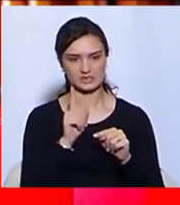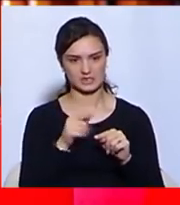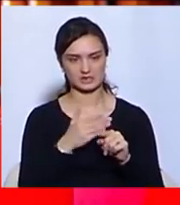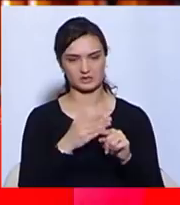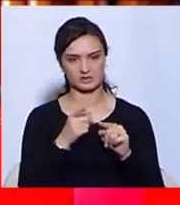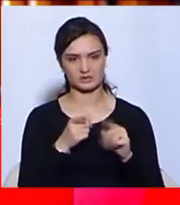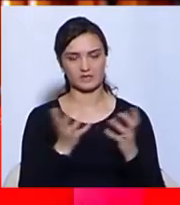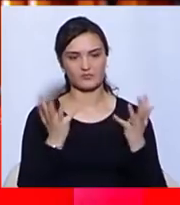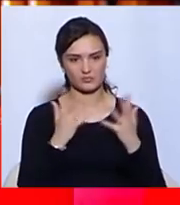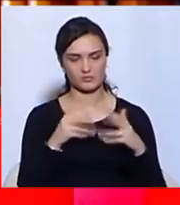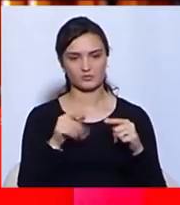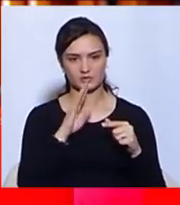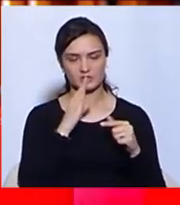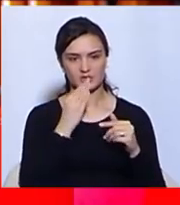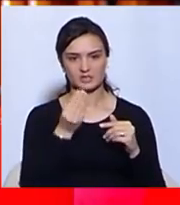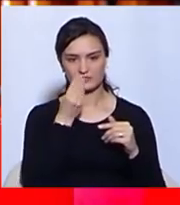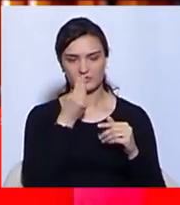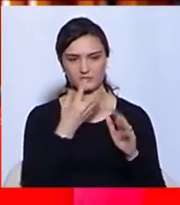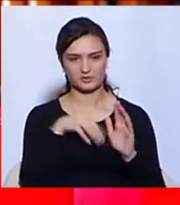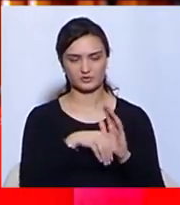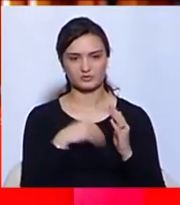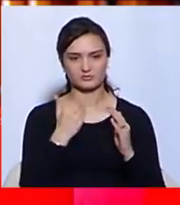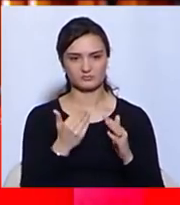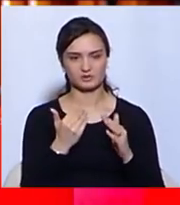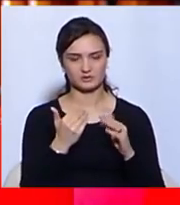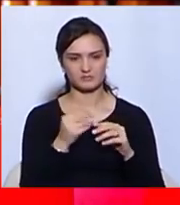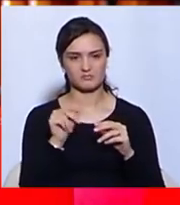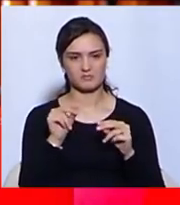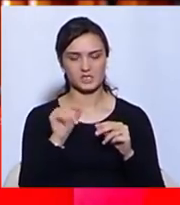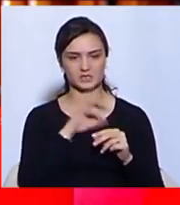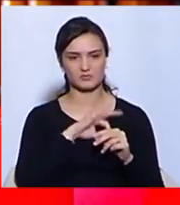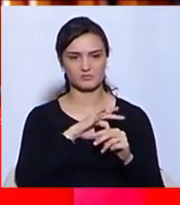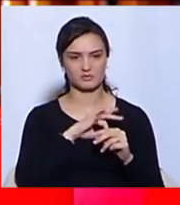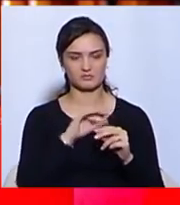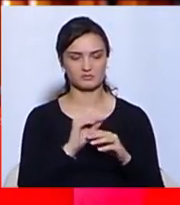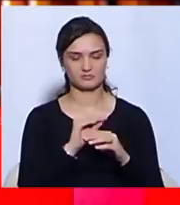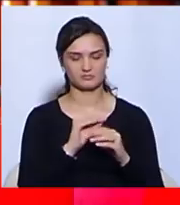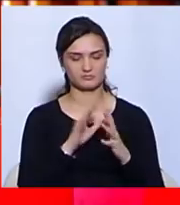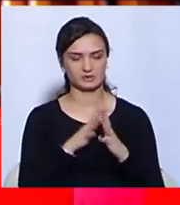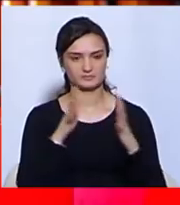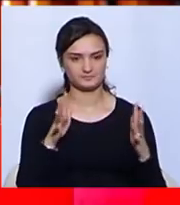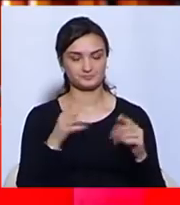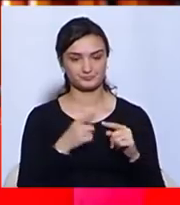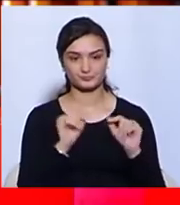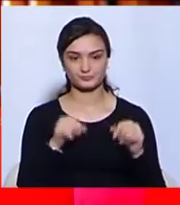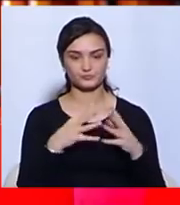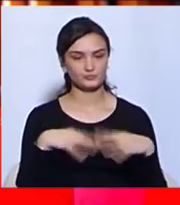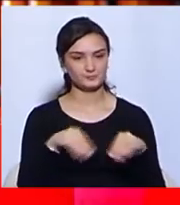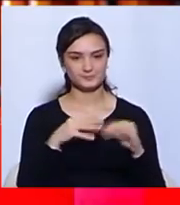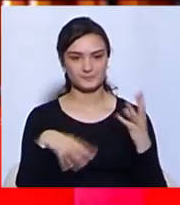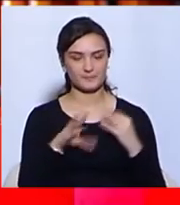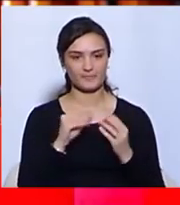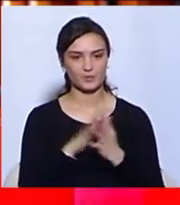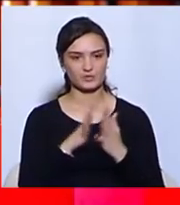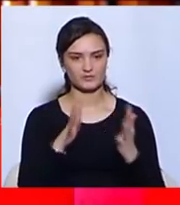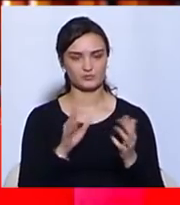ხდება ავტომატურად ქალის რაციონში მისდაუნებურად მარილის მოხმარების ზრდის წინაპირობა. შეიძლება ოჯახის წევრებმა